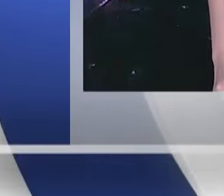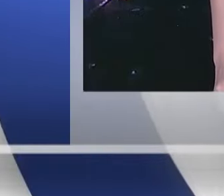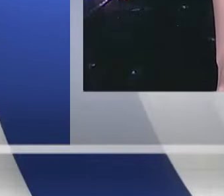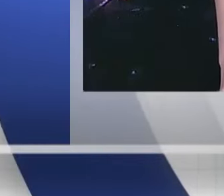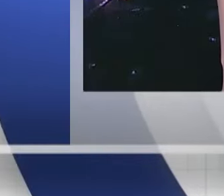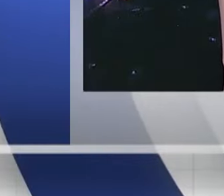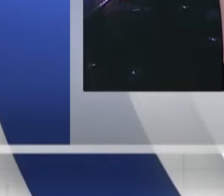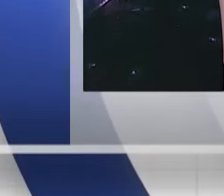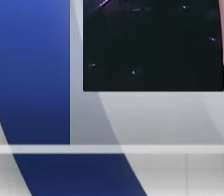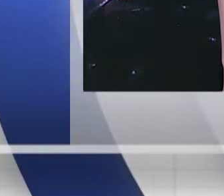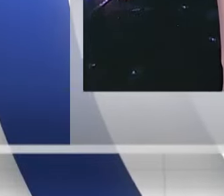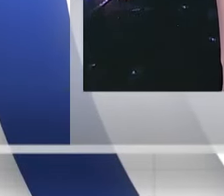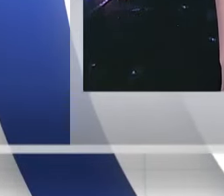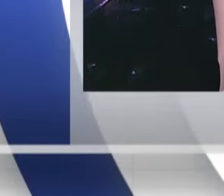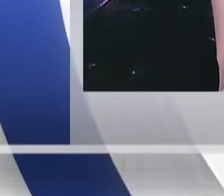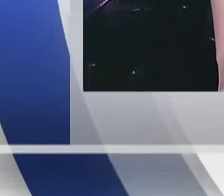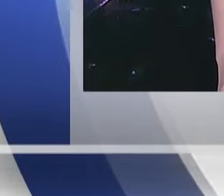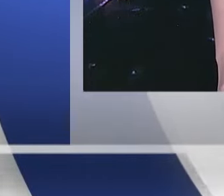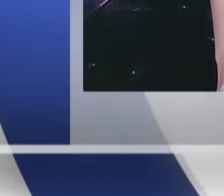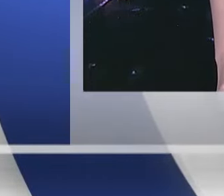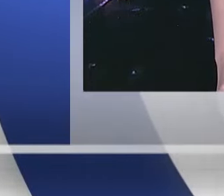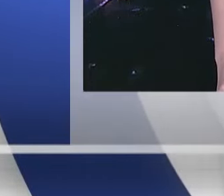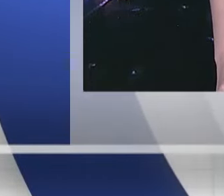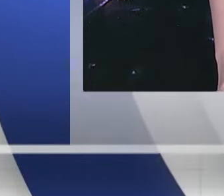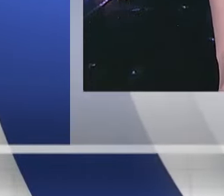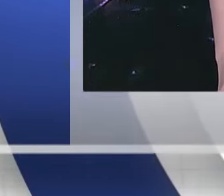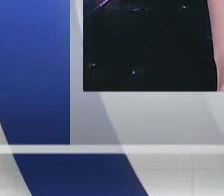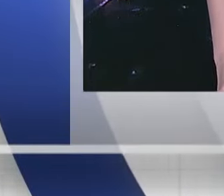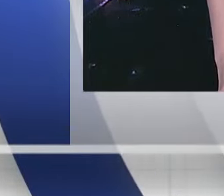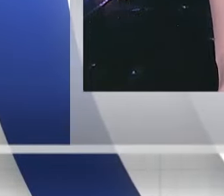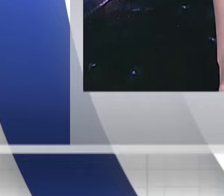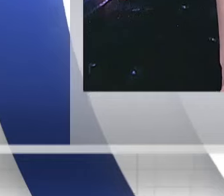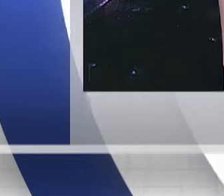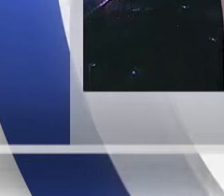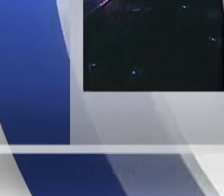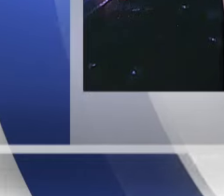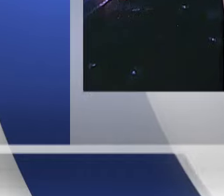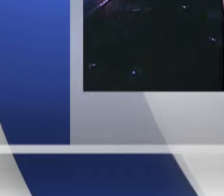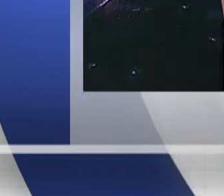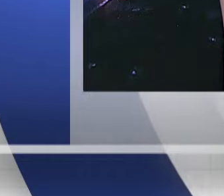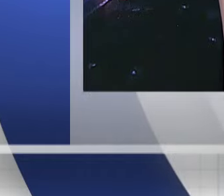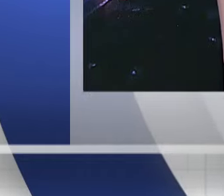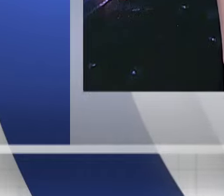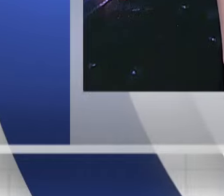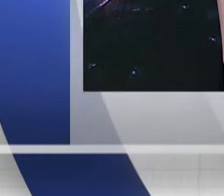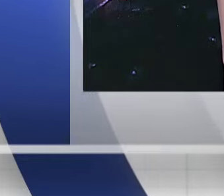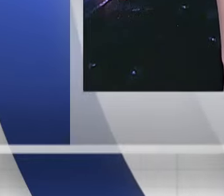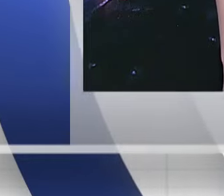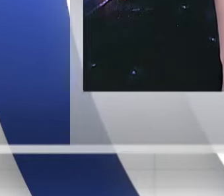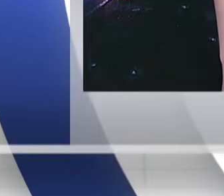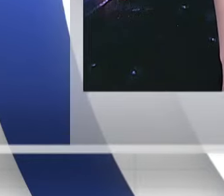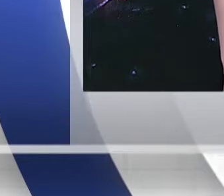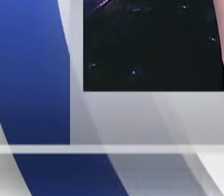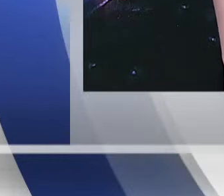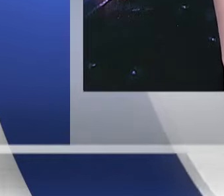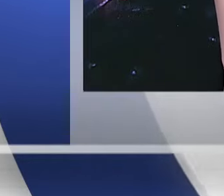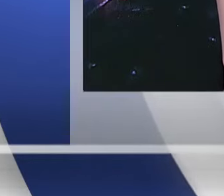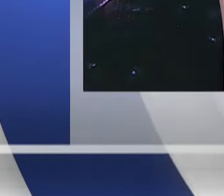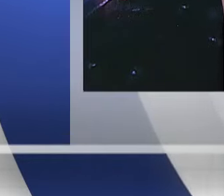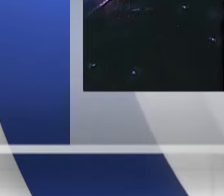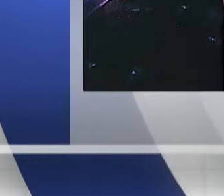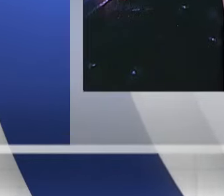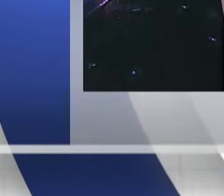Alamin natin ang magiging lagay ng panahon mula kay ABS-CBN resident meteorologist Ariel Rojas. Ariel,